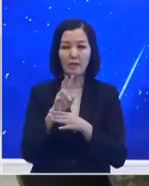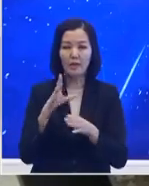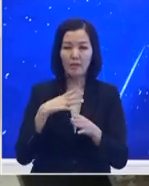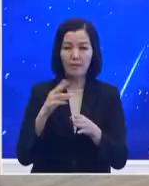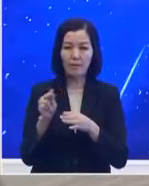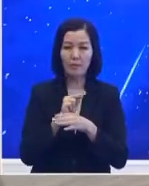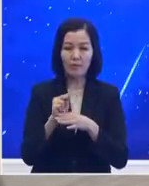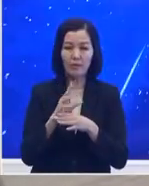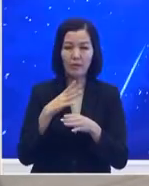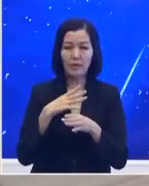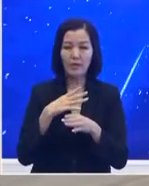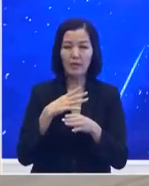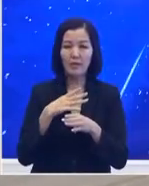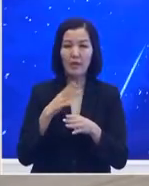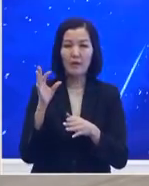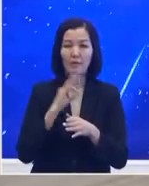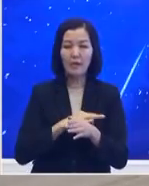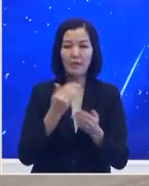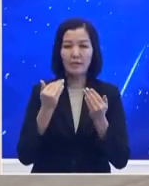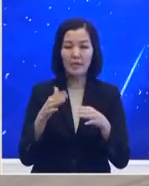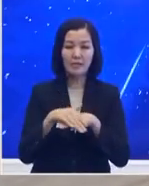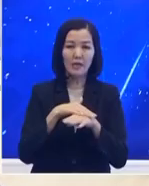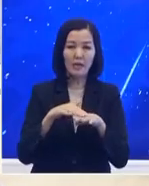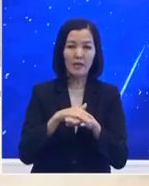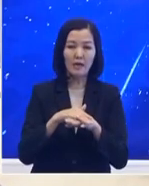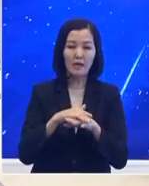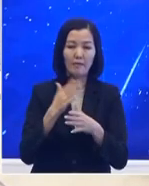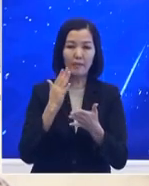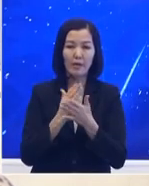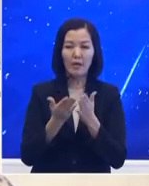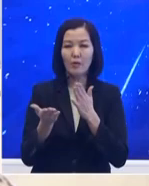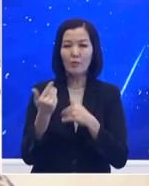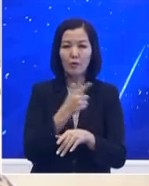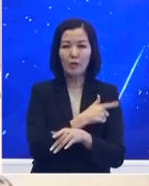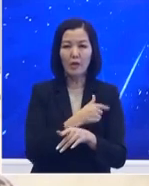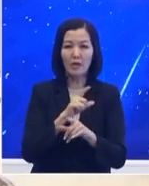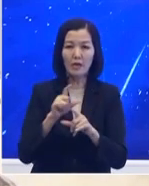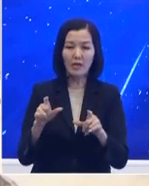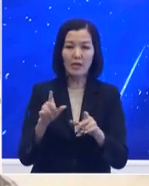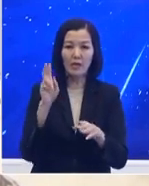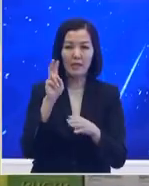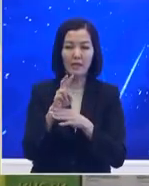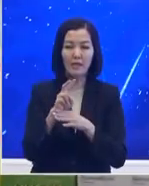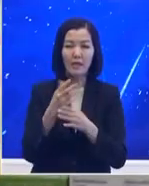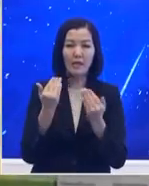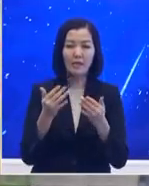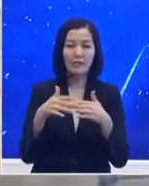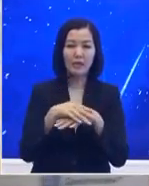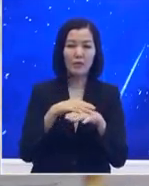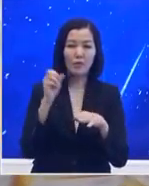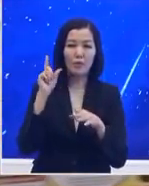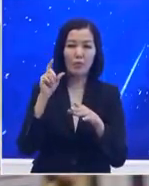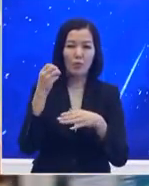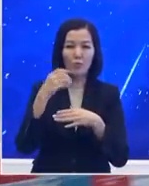қабылдап үлгеріпті. Пайдасын шынымен де қазір халық көріп отыр. Бұрынғыдай ақхалаттылар көмегіне жүгінген елді мекен тұрғындары аудан